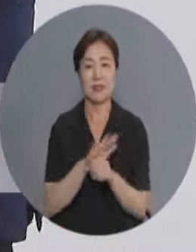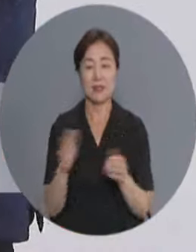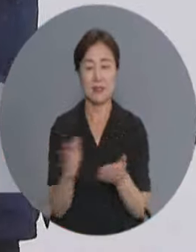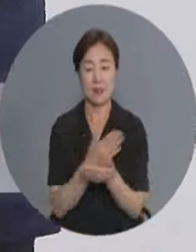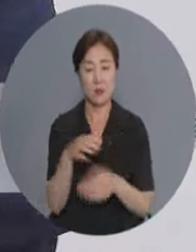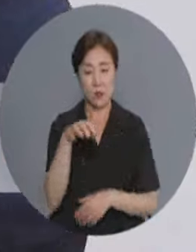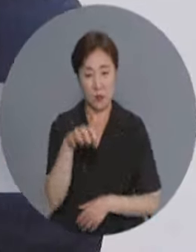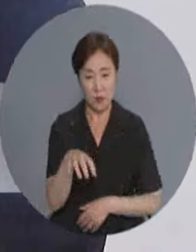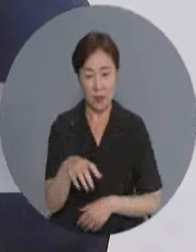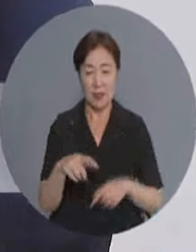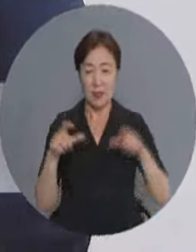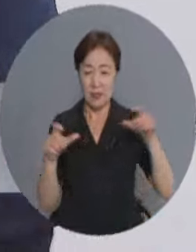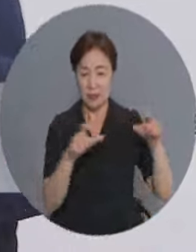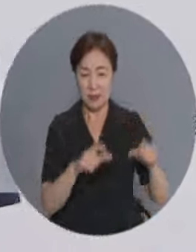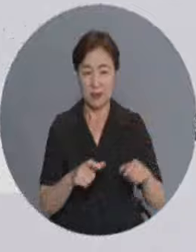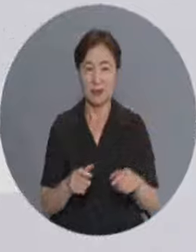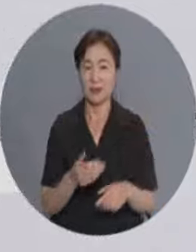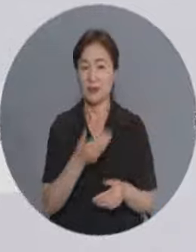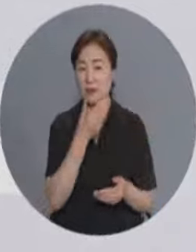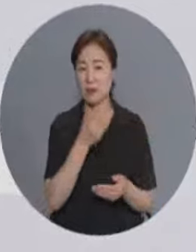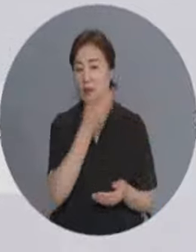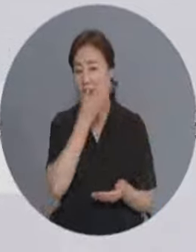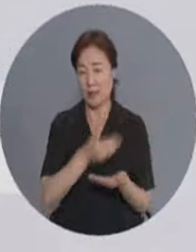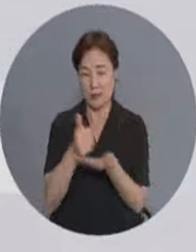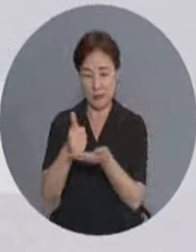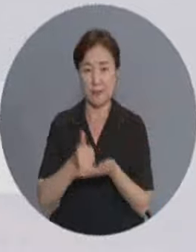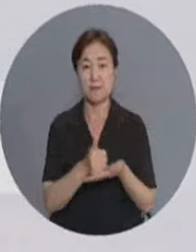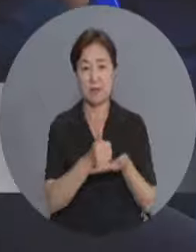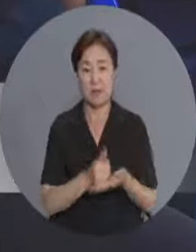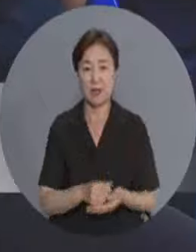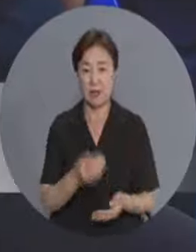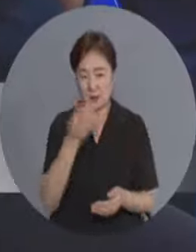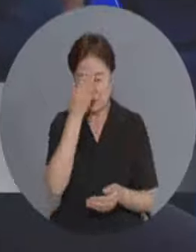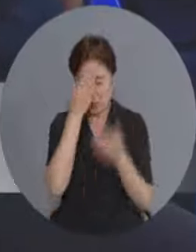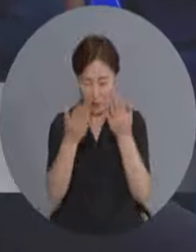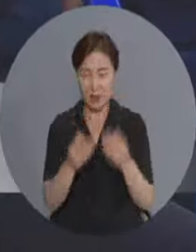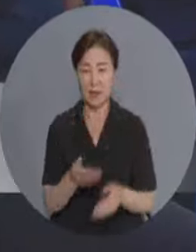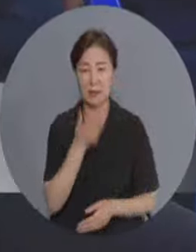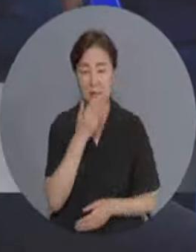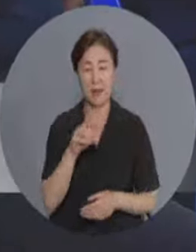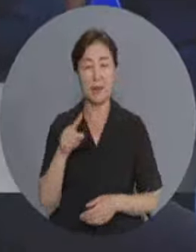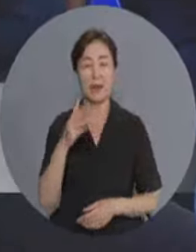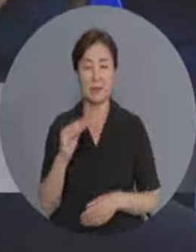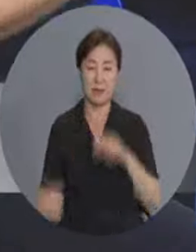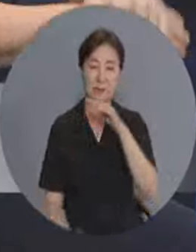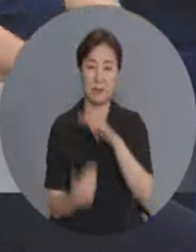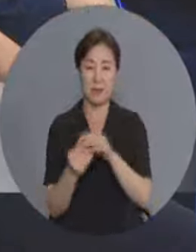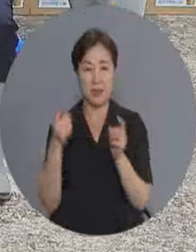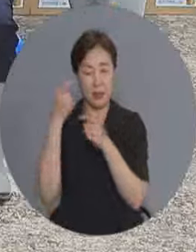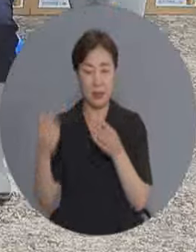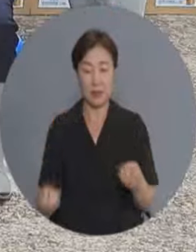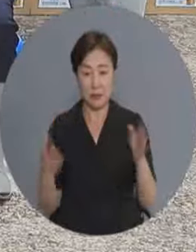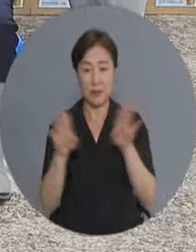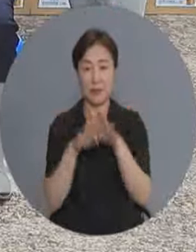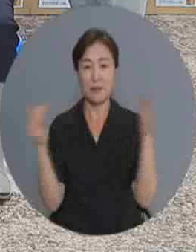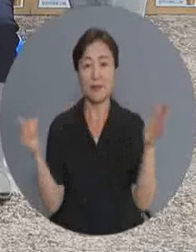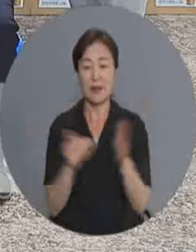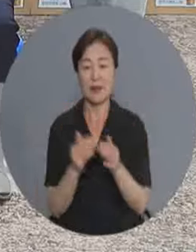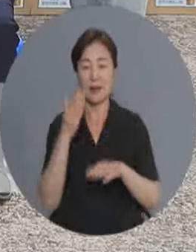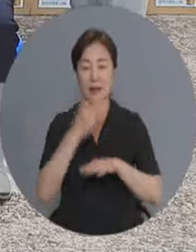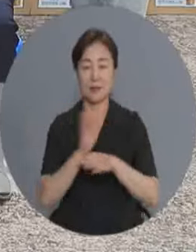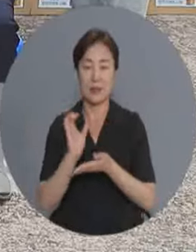나눔터에서 지역 각계 인사들이 참석한 가운데 무료급식 100만식 달성 기념 행사를 열어 관계자들에게